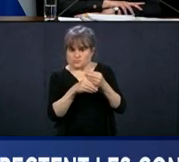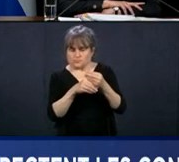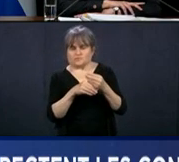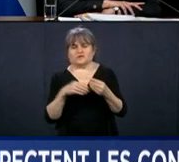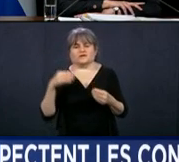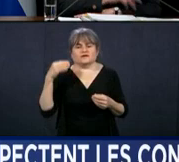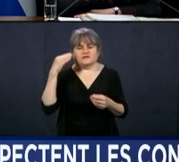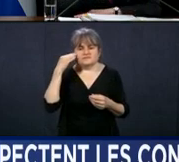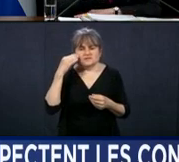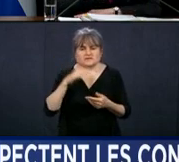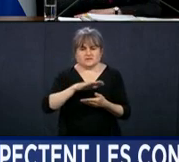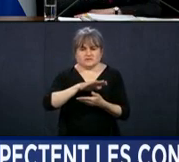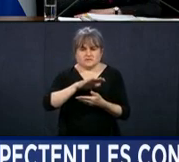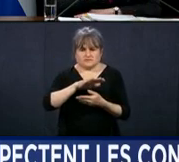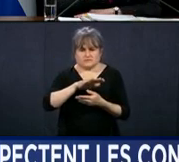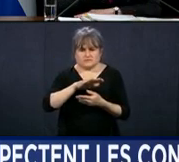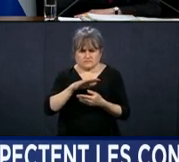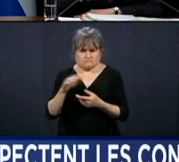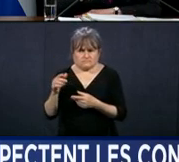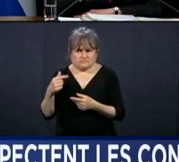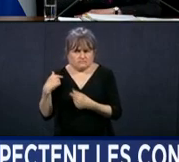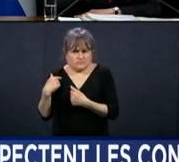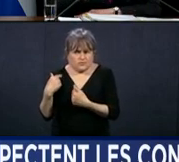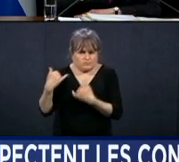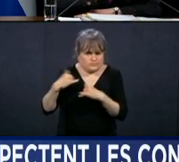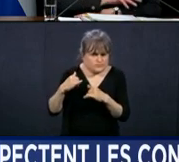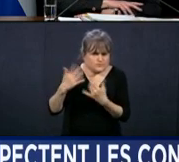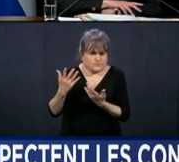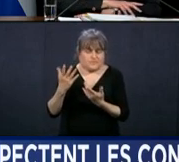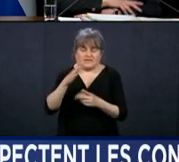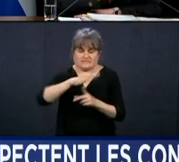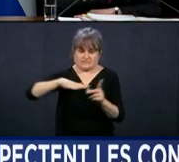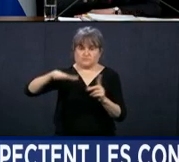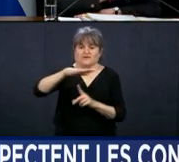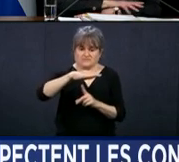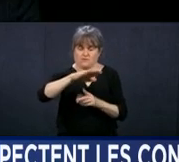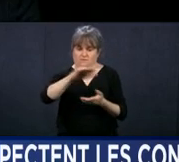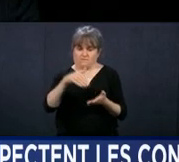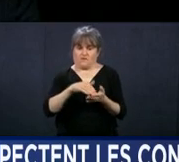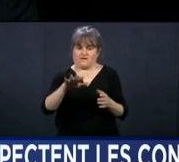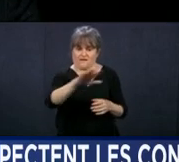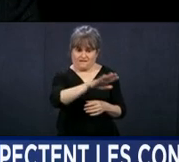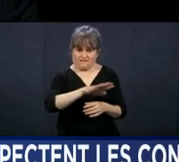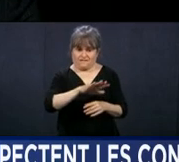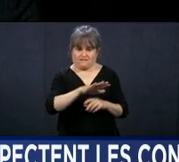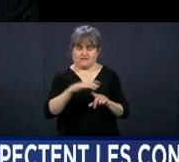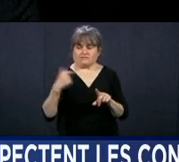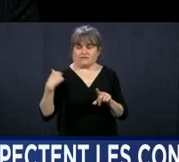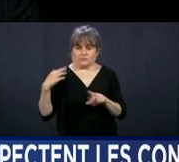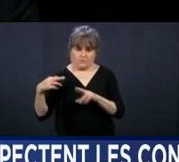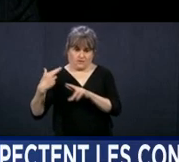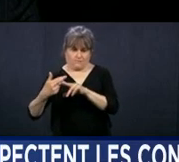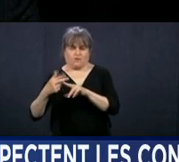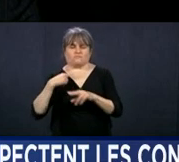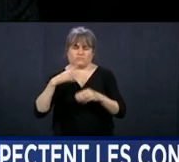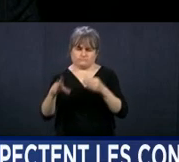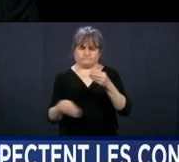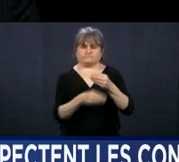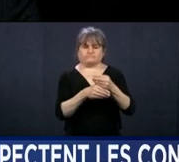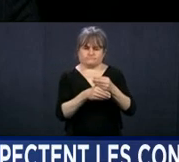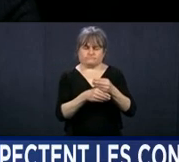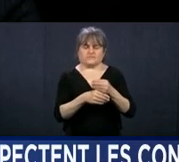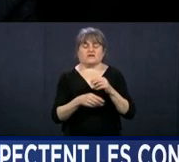Montréal. Ça va? Pour compléter la réponse de tout à l'heure, ce qui est important de dire aussi,